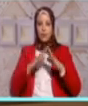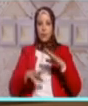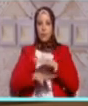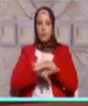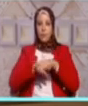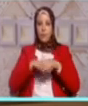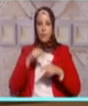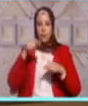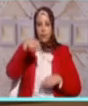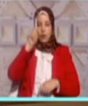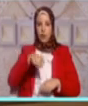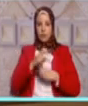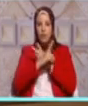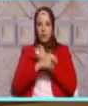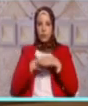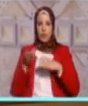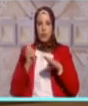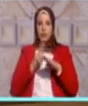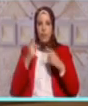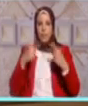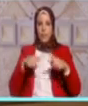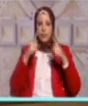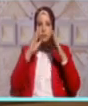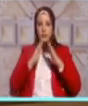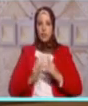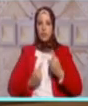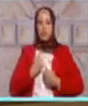انتهت. بعد الفاصل هنتكلم عن مصر الزراعيه وعن الذهب الابيض.